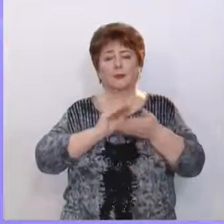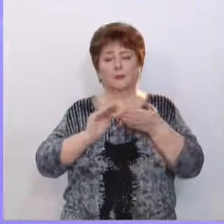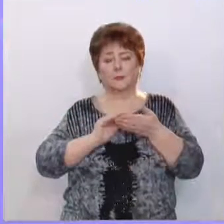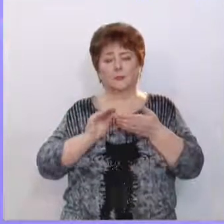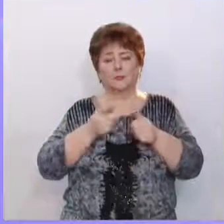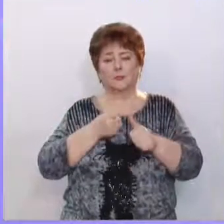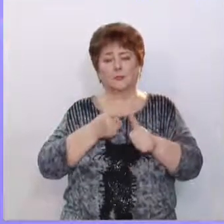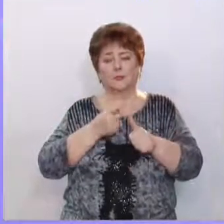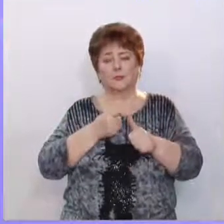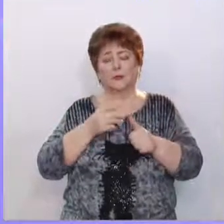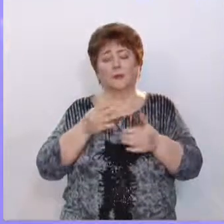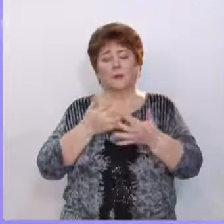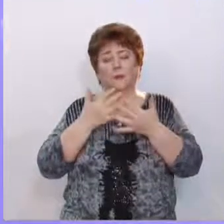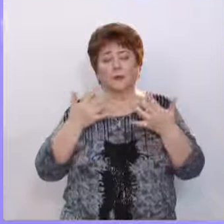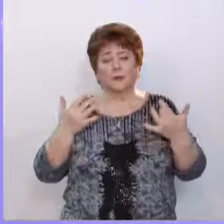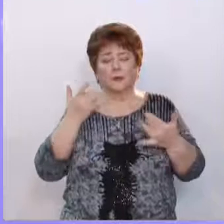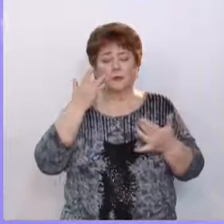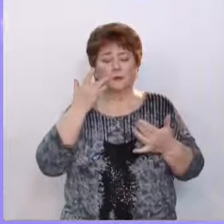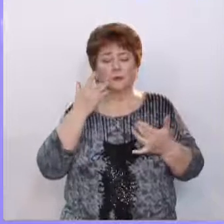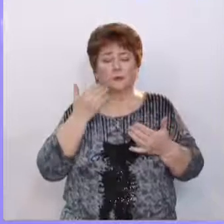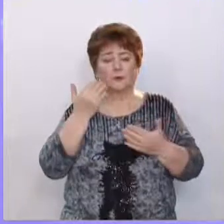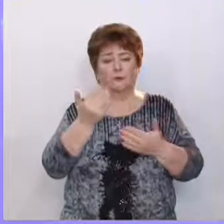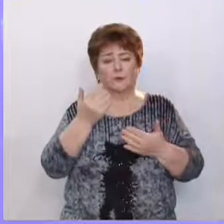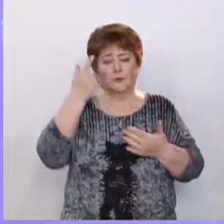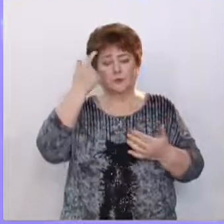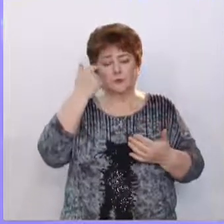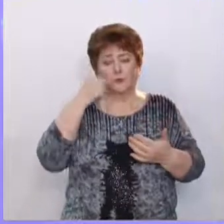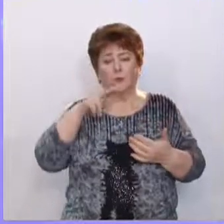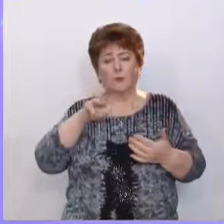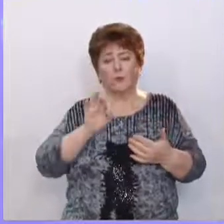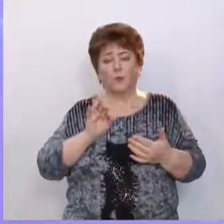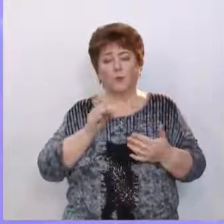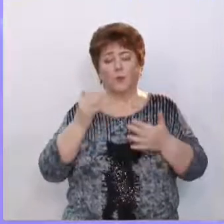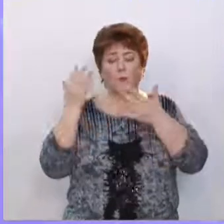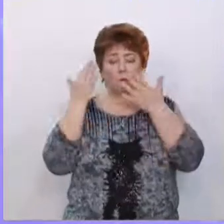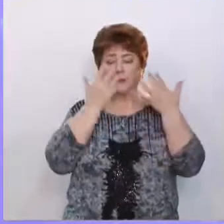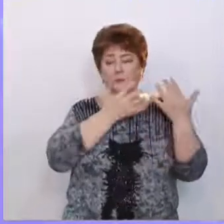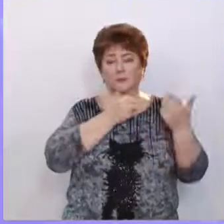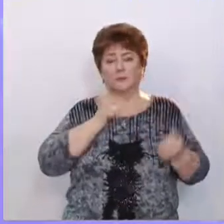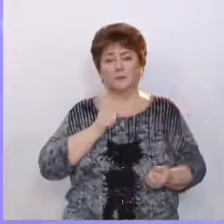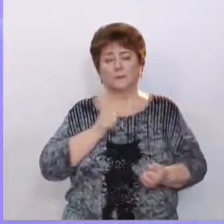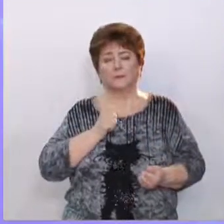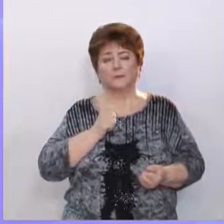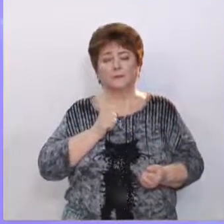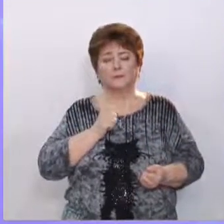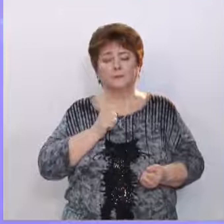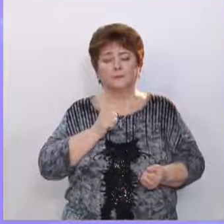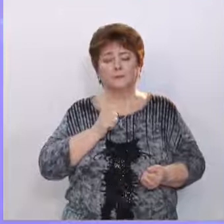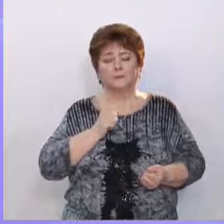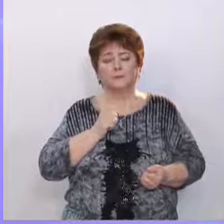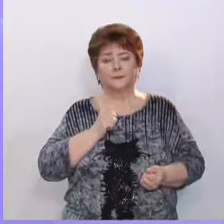Запишите название предмета, который вы узнаете по признакам.